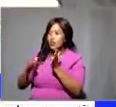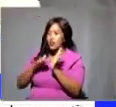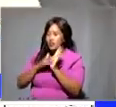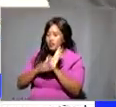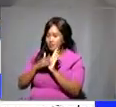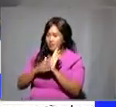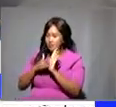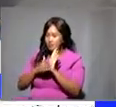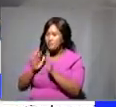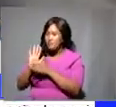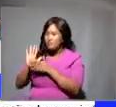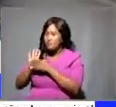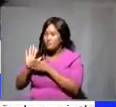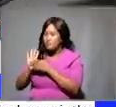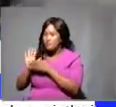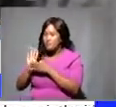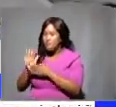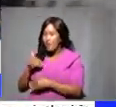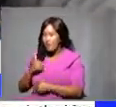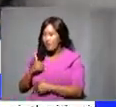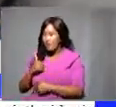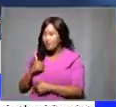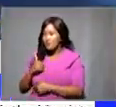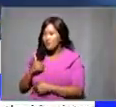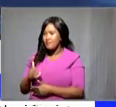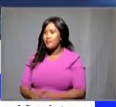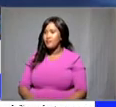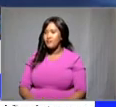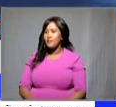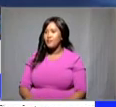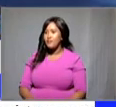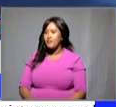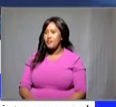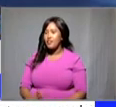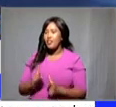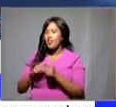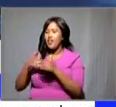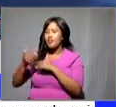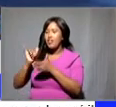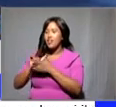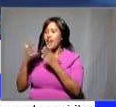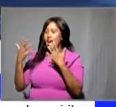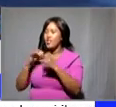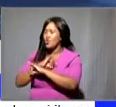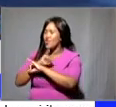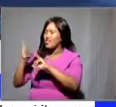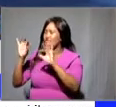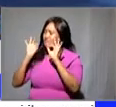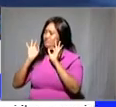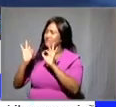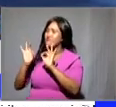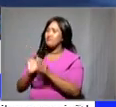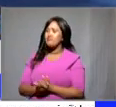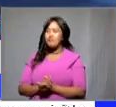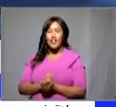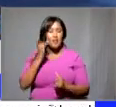kariganirwo na handu kariganirwo ukariki hatha karikiria ugeka ogwo ri gutire handu guko kou utagutite kugo